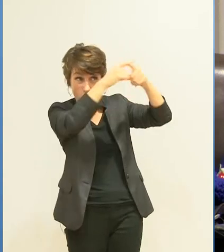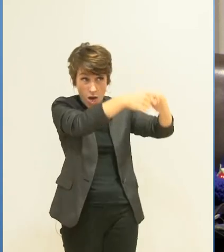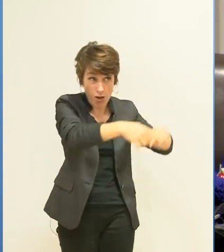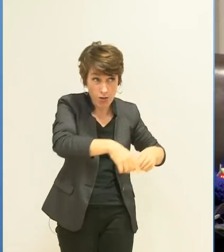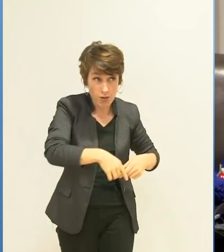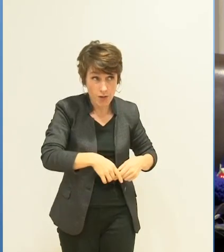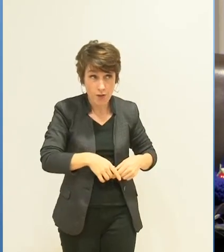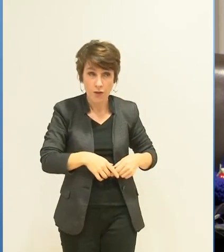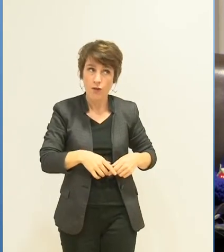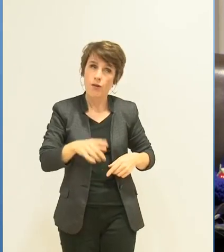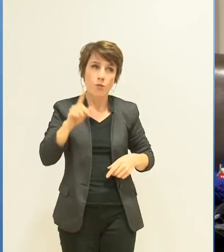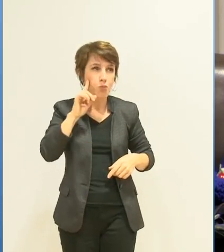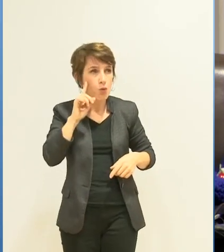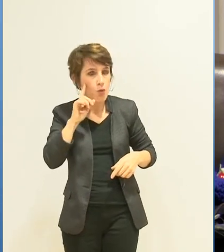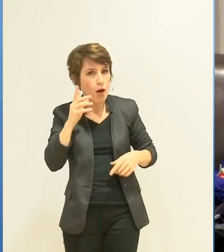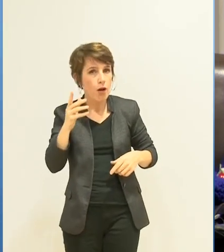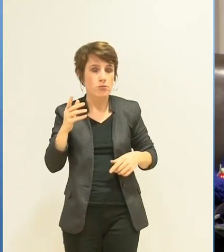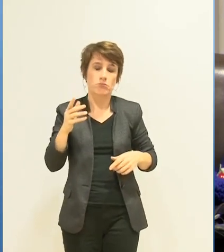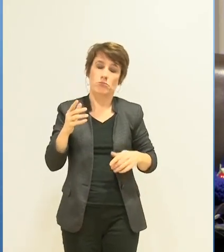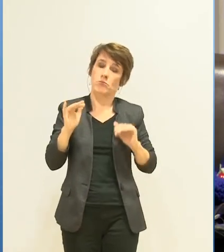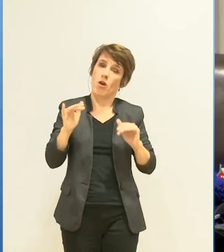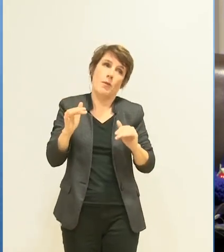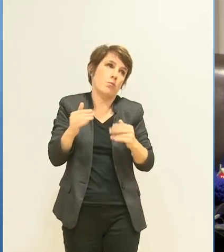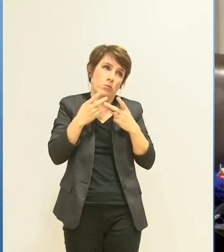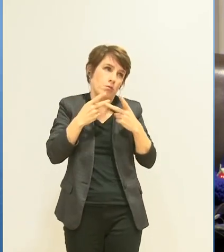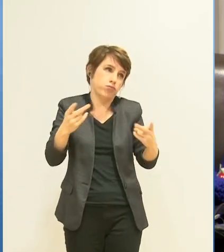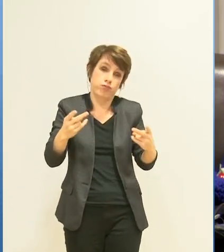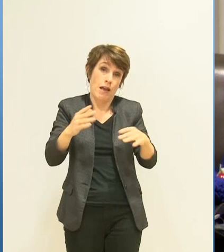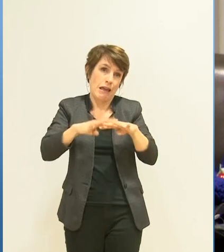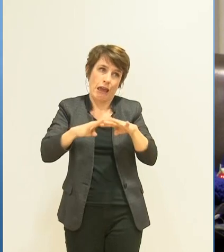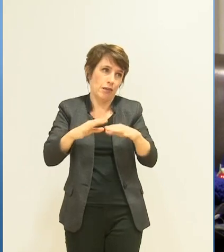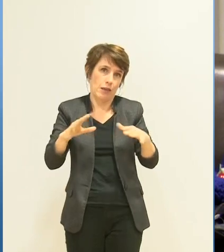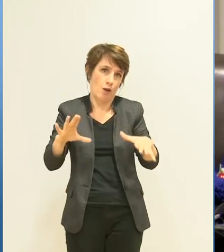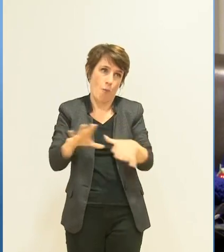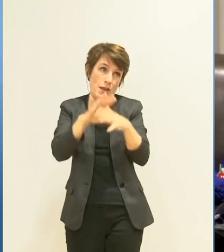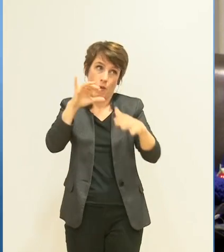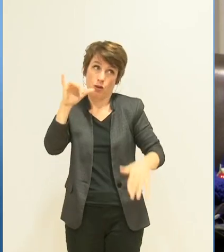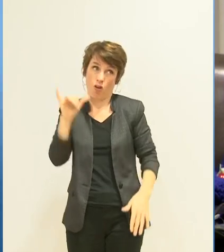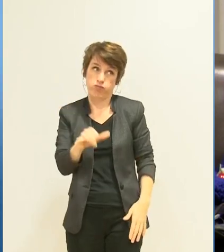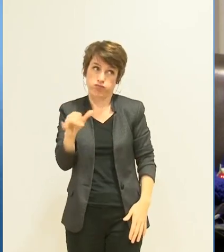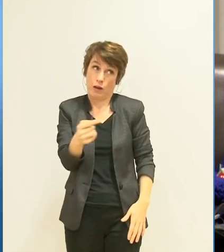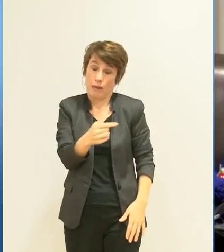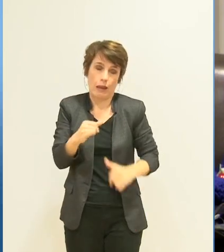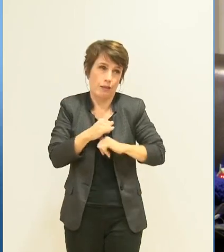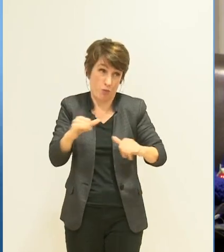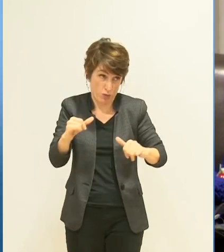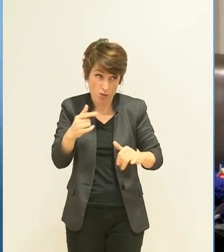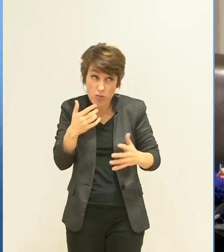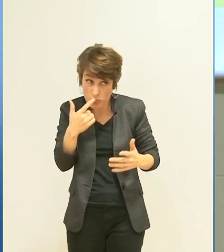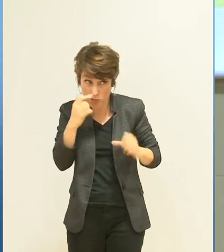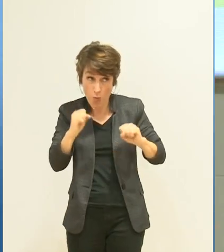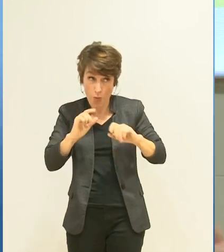allez on va dire le mot la mauvaise image de marque actuelle de ce quartier merci madame richard